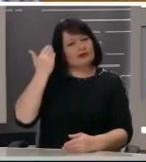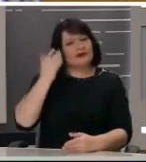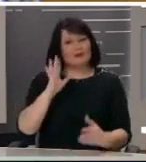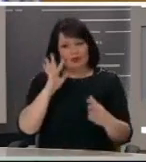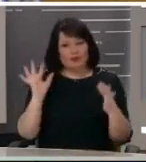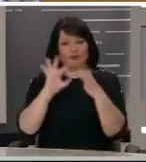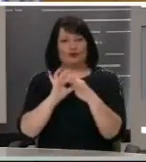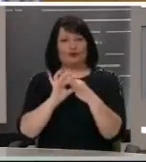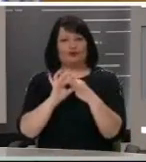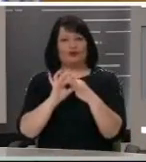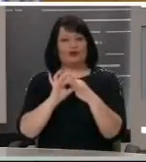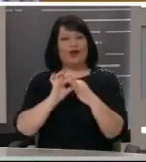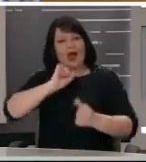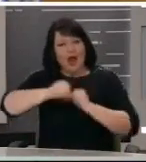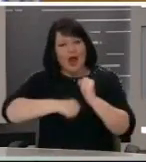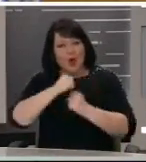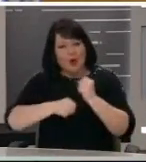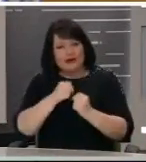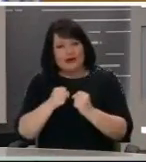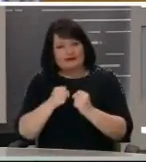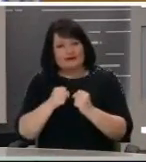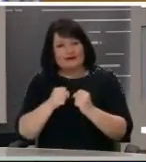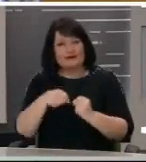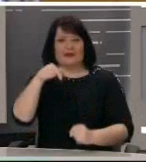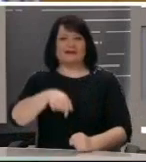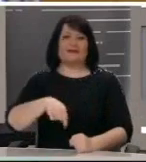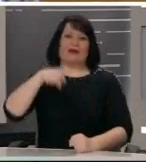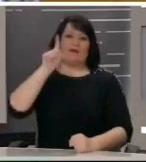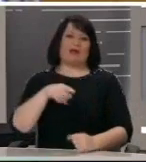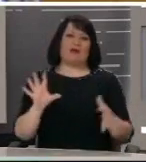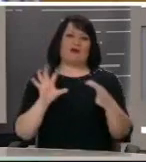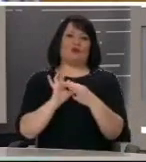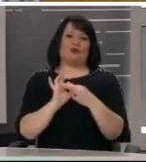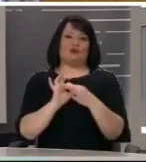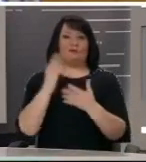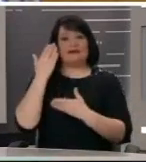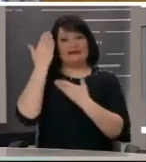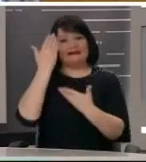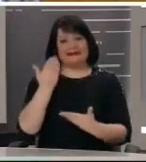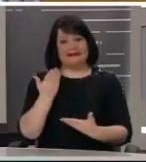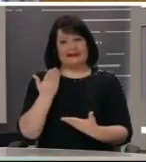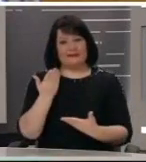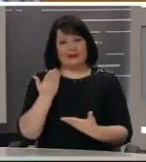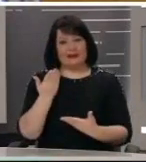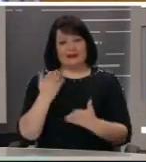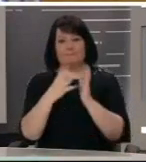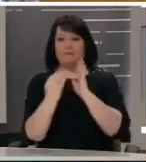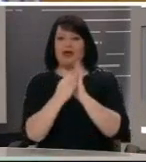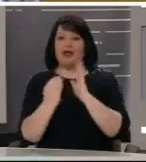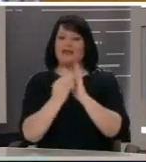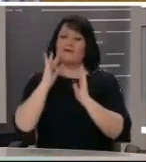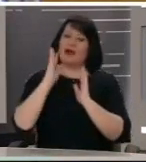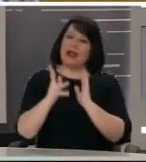τους πρωτοπόρους αγώνες τους με τη σημερινή ημέρα. Και ας τιμήσουμε το παράδειγμά τους